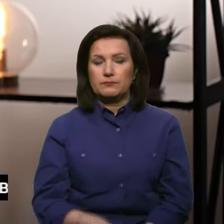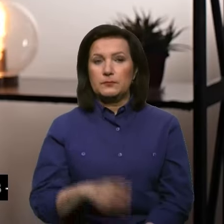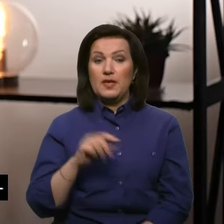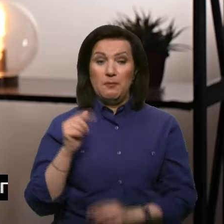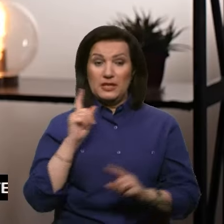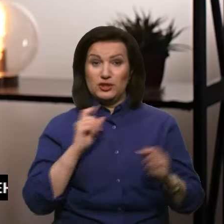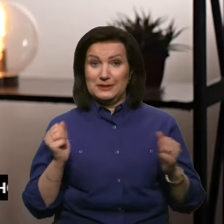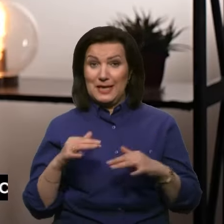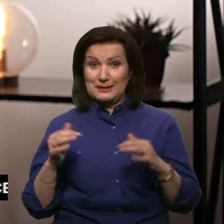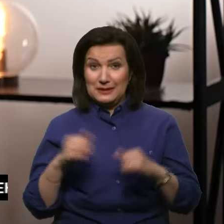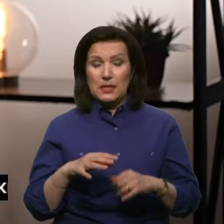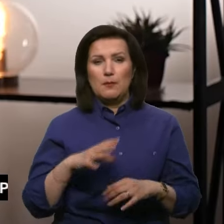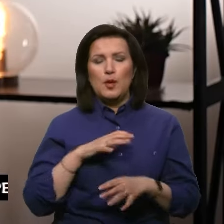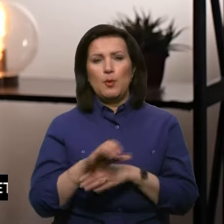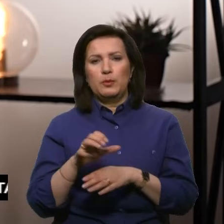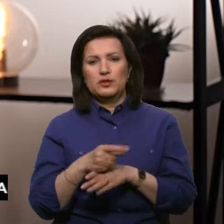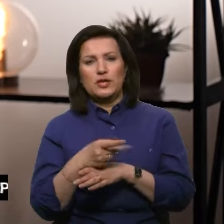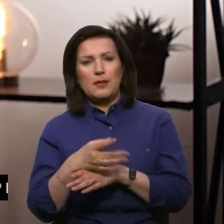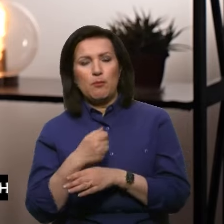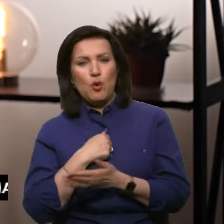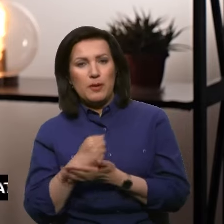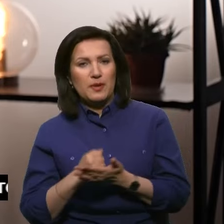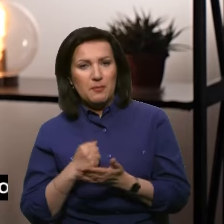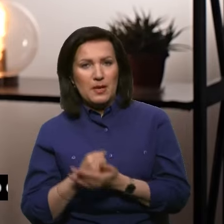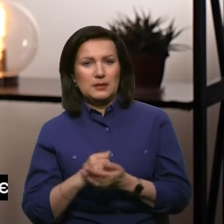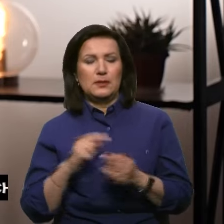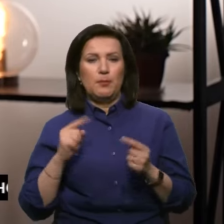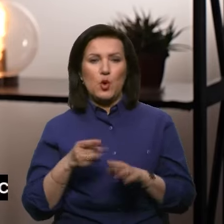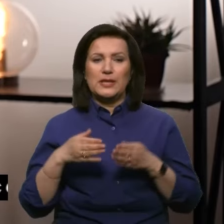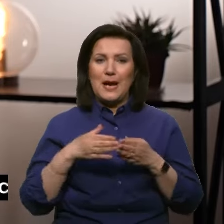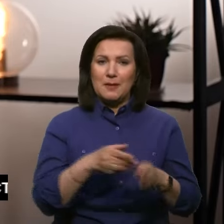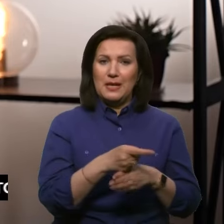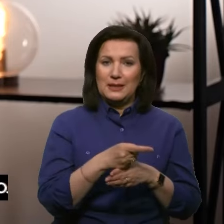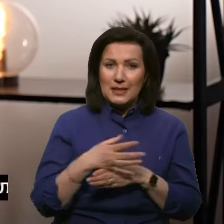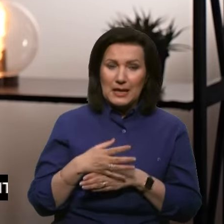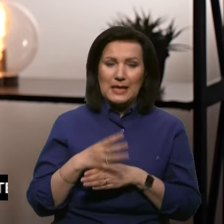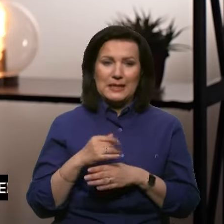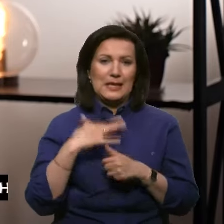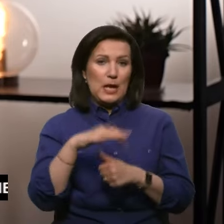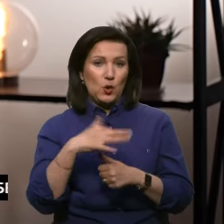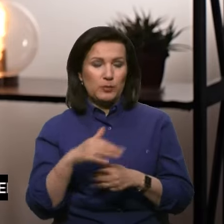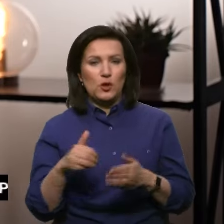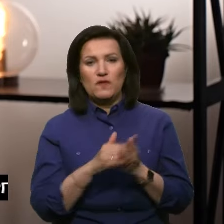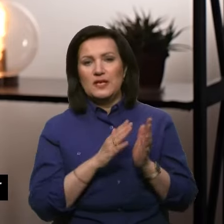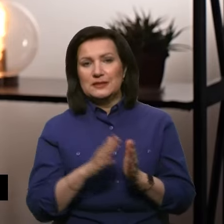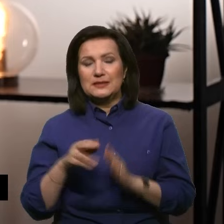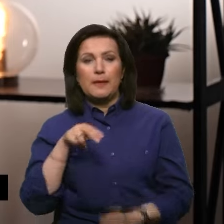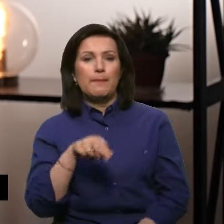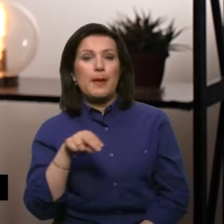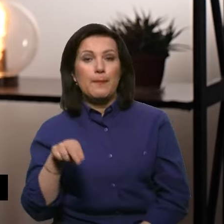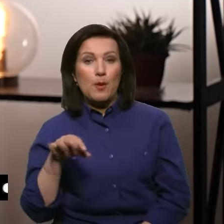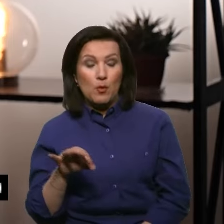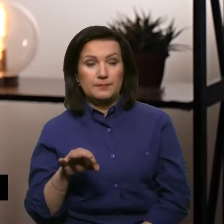перших засіданнях «Рамштайну» йшлося про постачання артилерійських боєприпасів, протикорабельних ракет і ударних гелікоптерів, а також нових систем протиповітряної